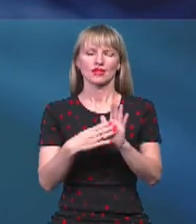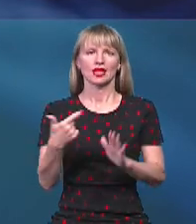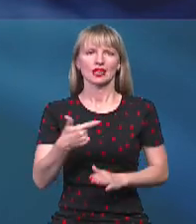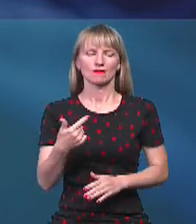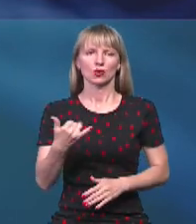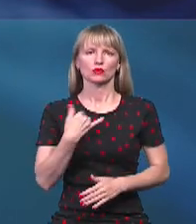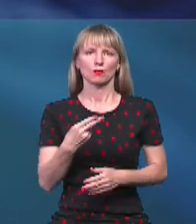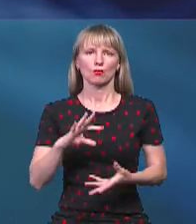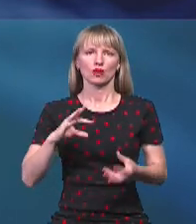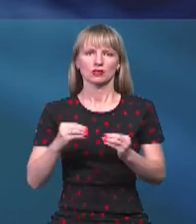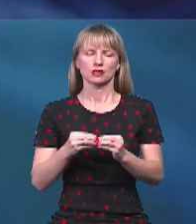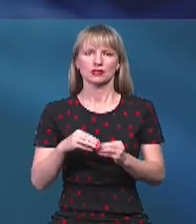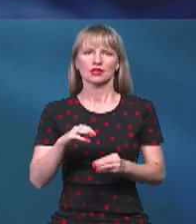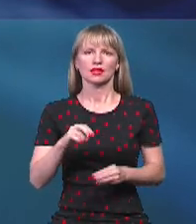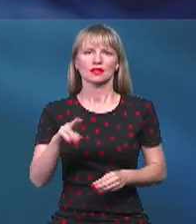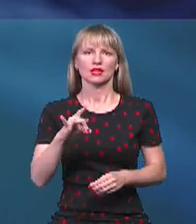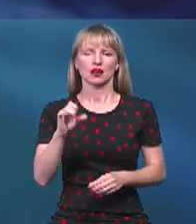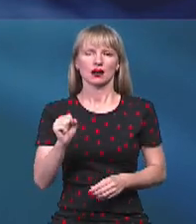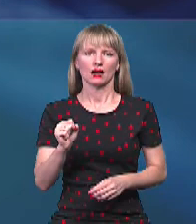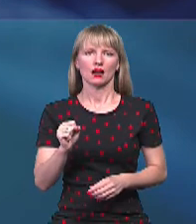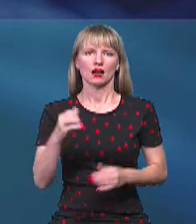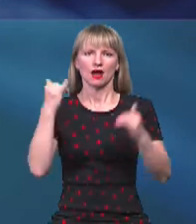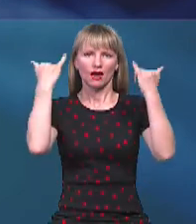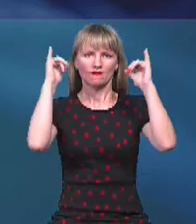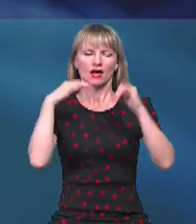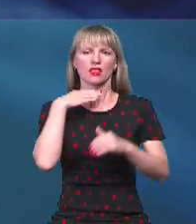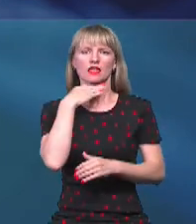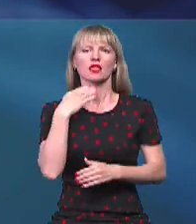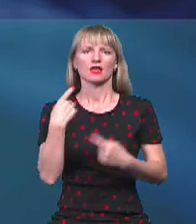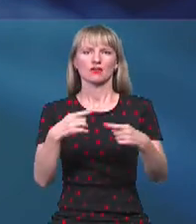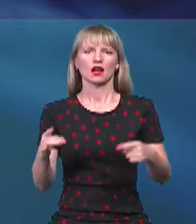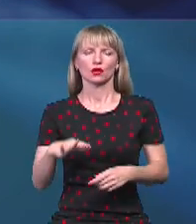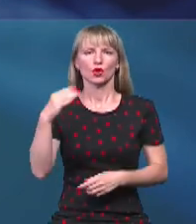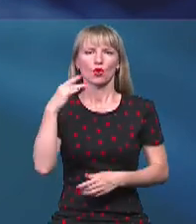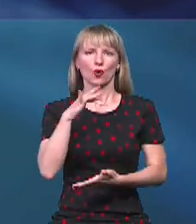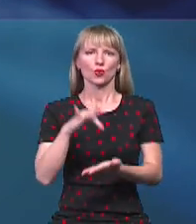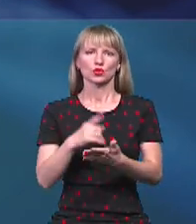у нас по результатам тендера говядина в разных районах города, да,